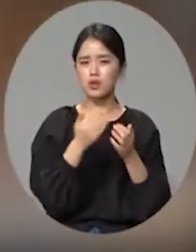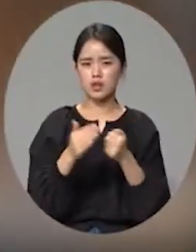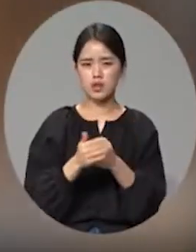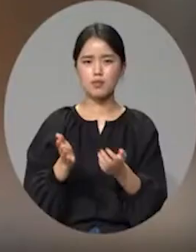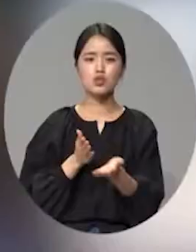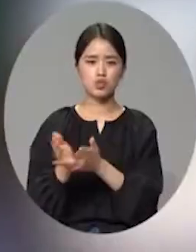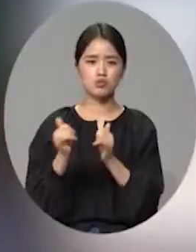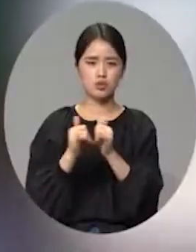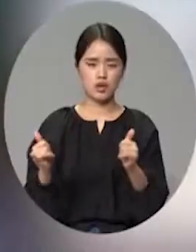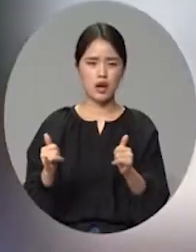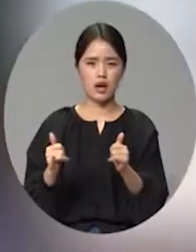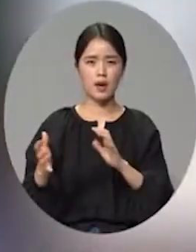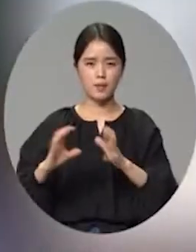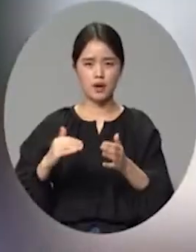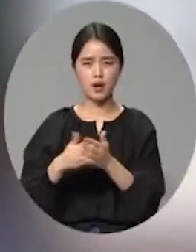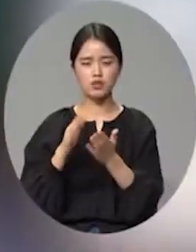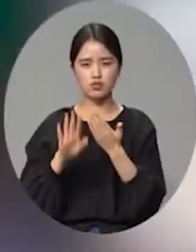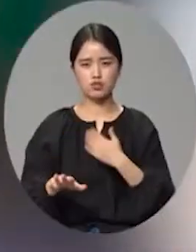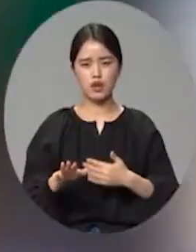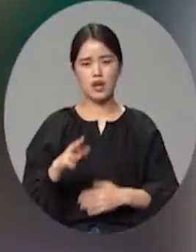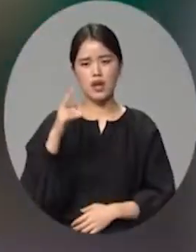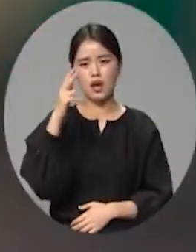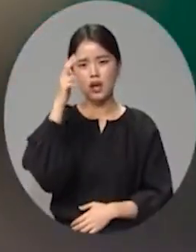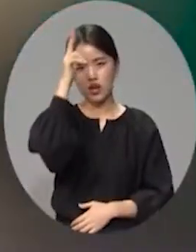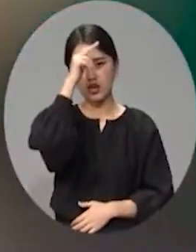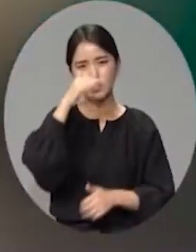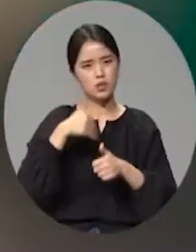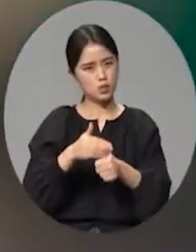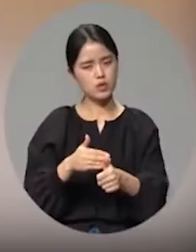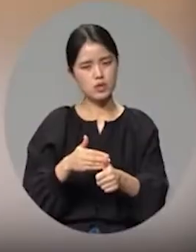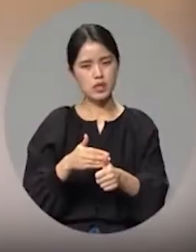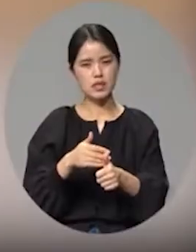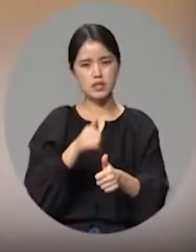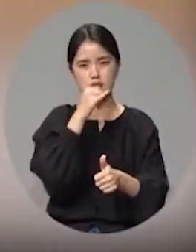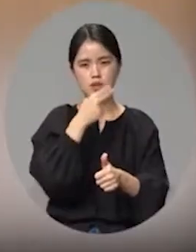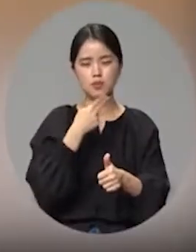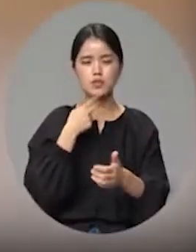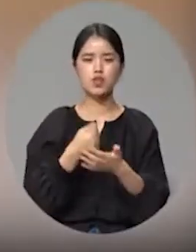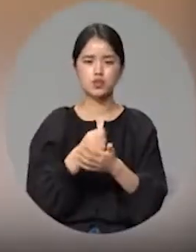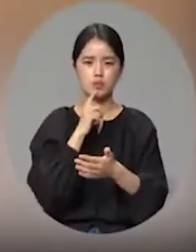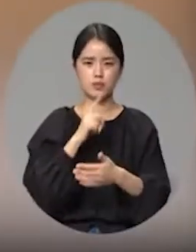자문을 구한 뒤 검찰에 송치할 지 여부를 결정하기로 했습니다 mbc 뉴스 환 옵니다